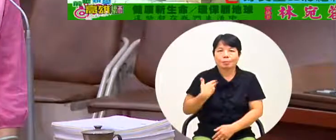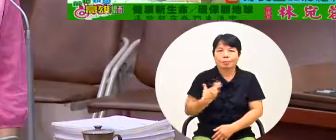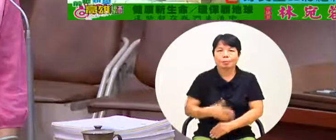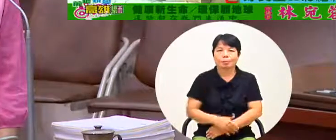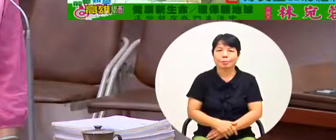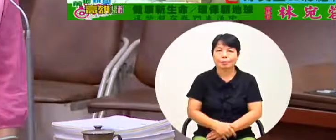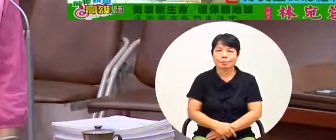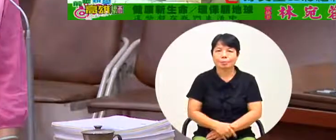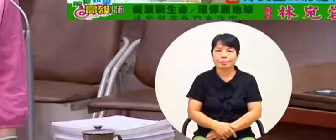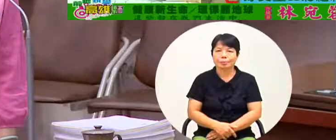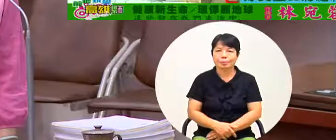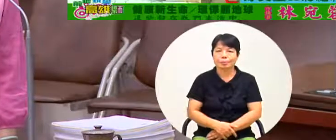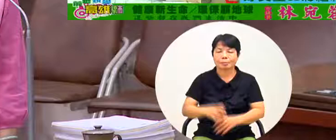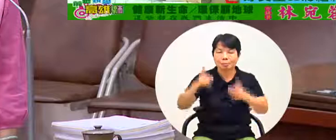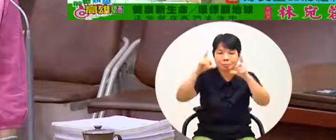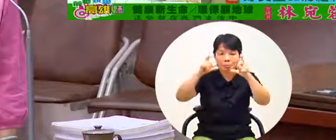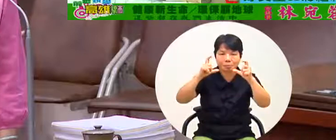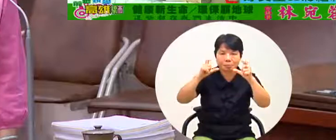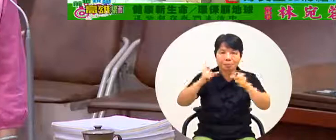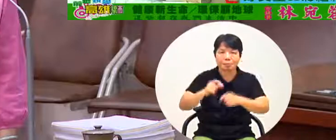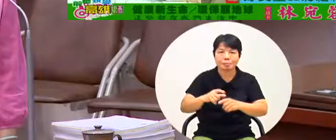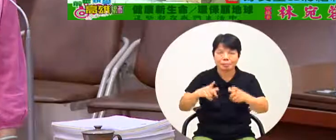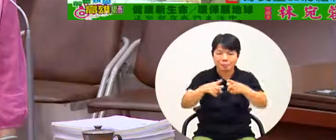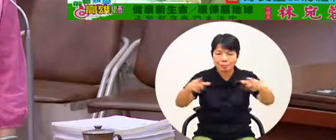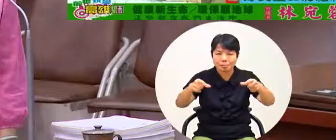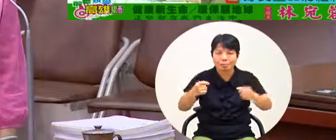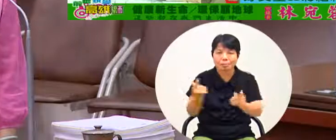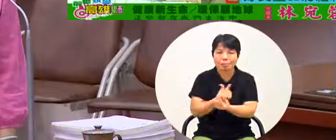我照了相片出来，我好像会飞啊。